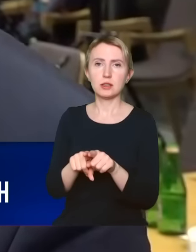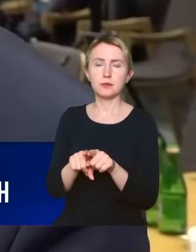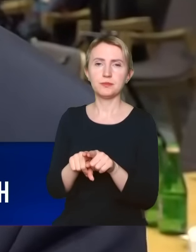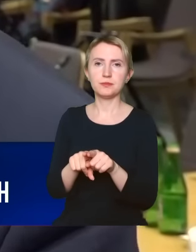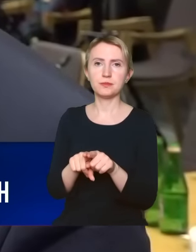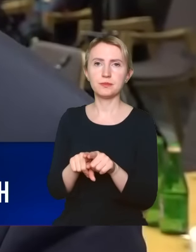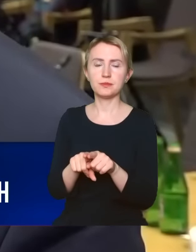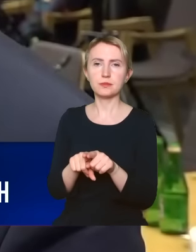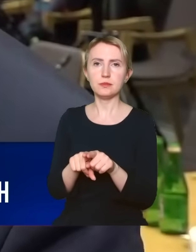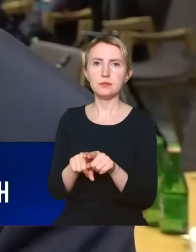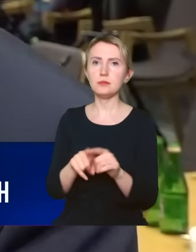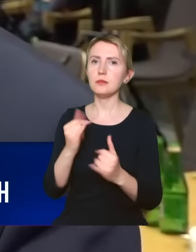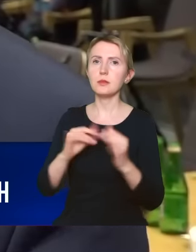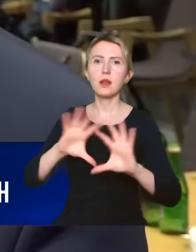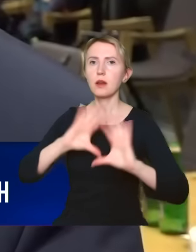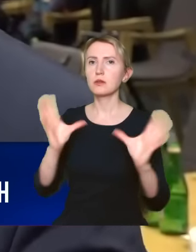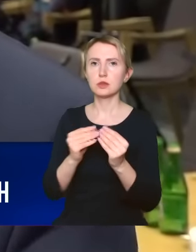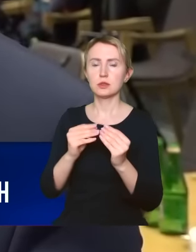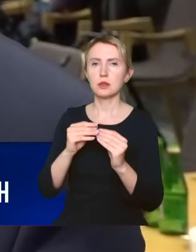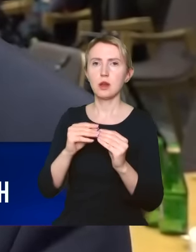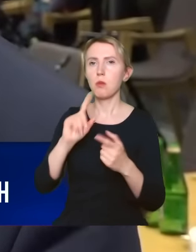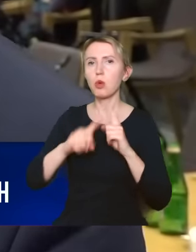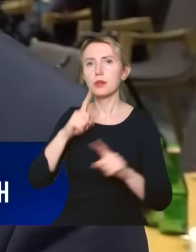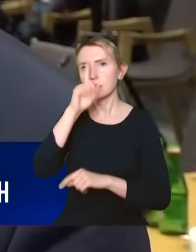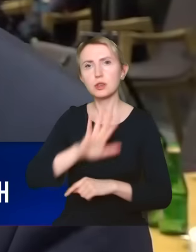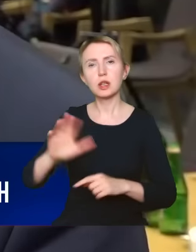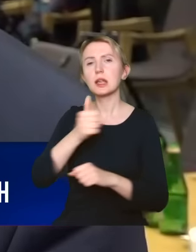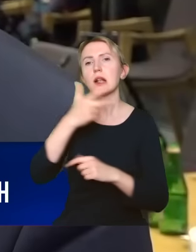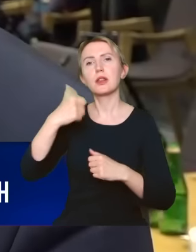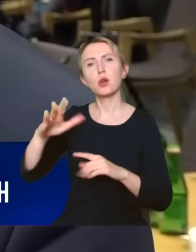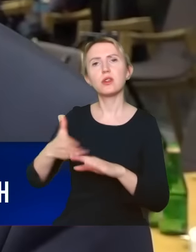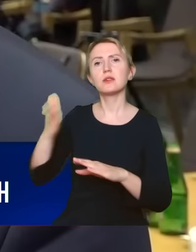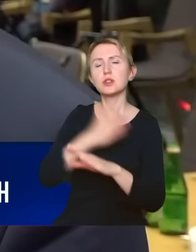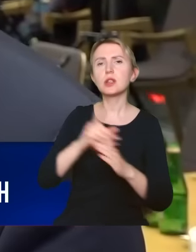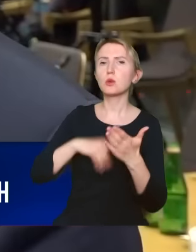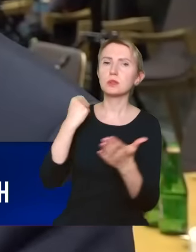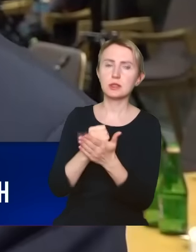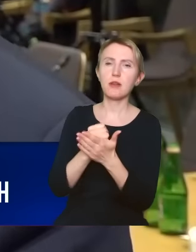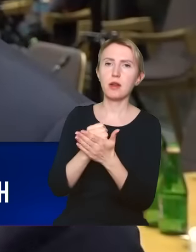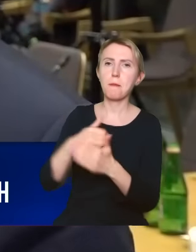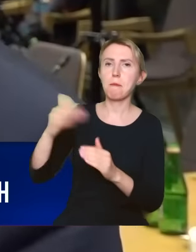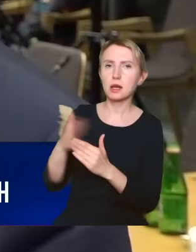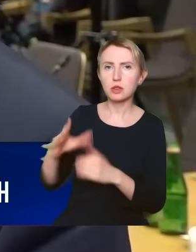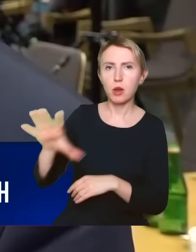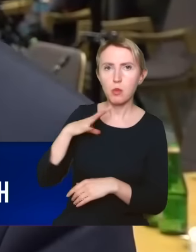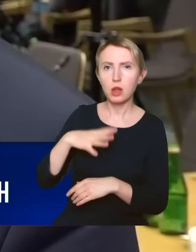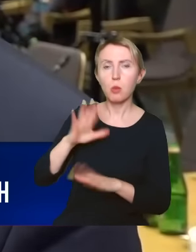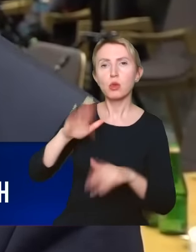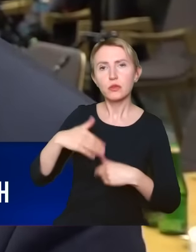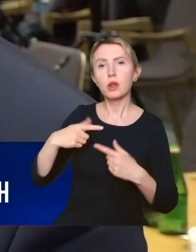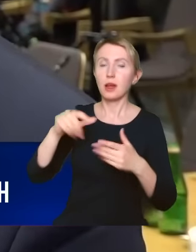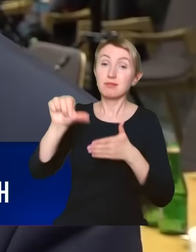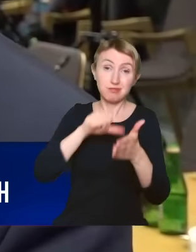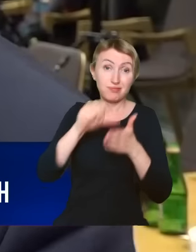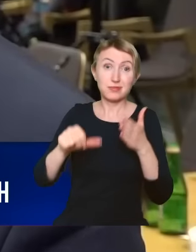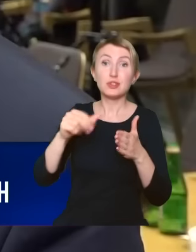wówczas wszystkie siły polityczne, tak jak kilka tygodni wcześniej, kiedy była głosowana ta ustawa jeszcze marcowa, która pozwoliła na głosowanie korespondencyjne dla